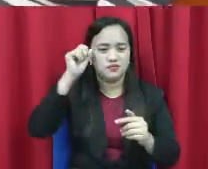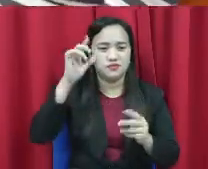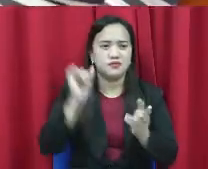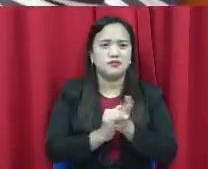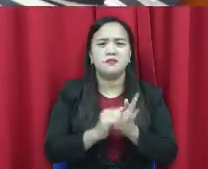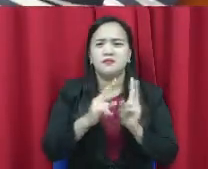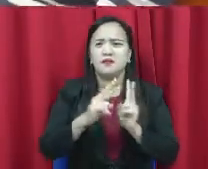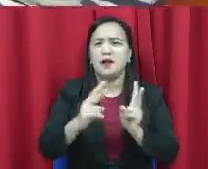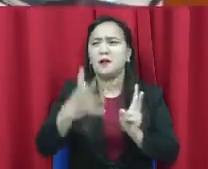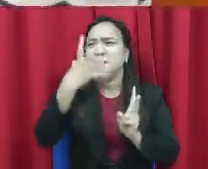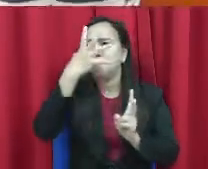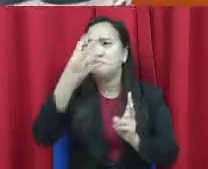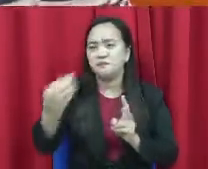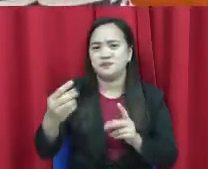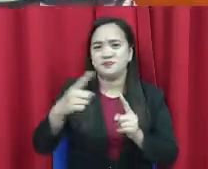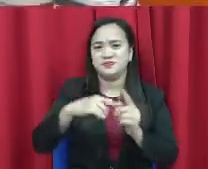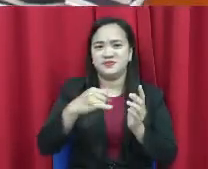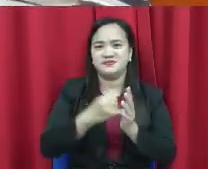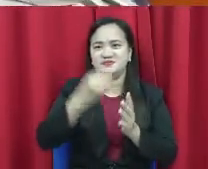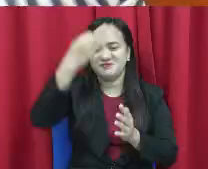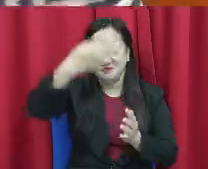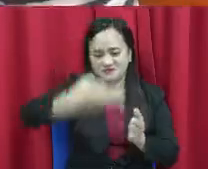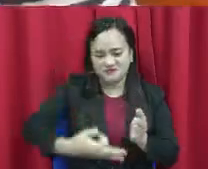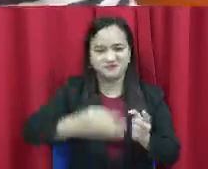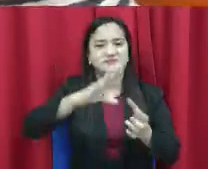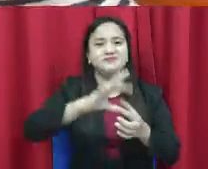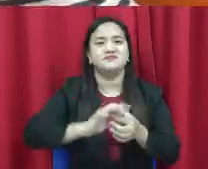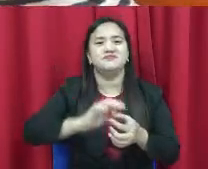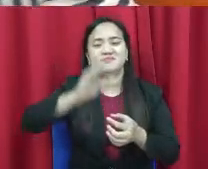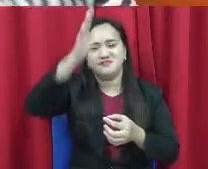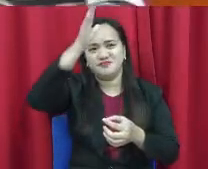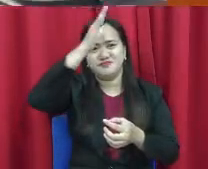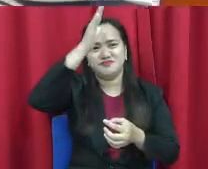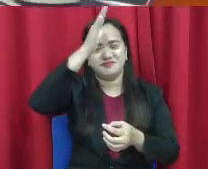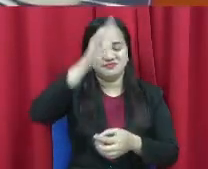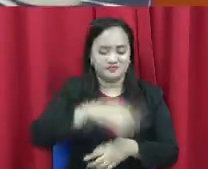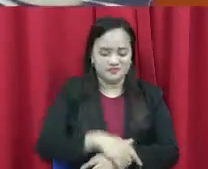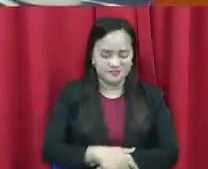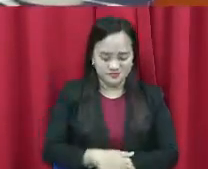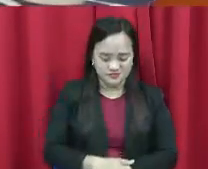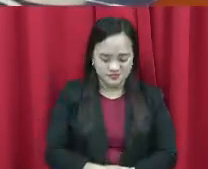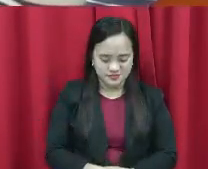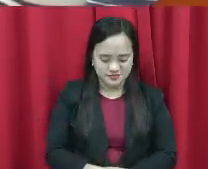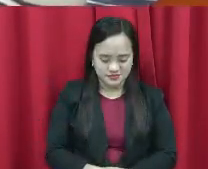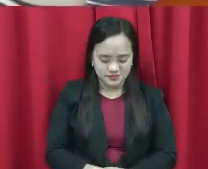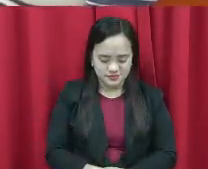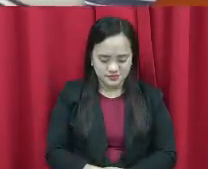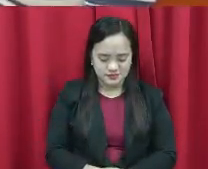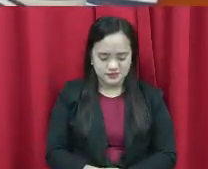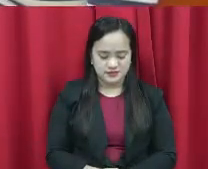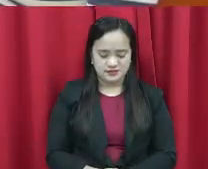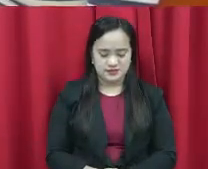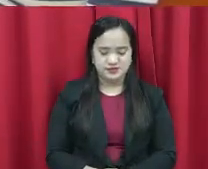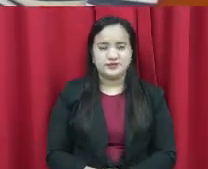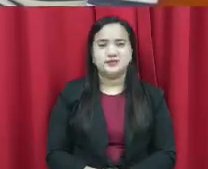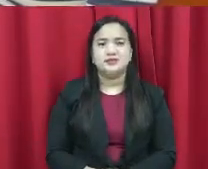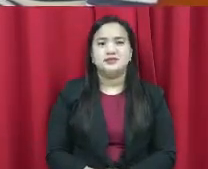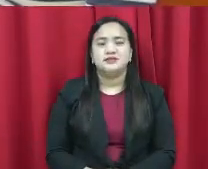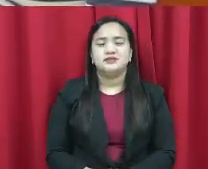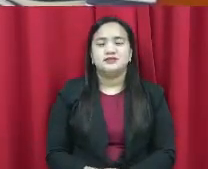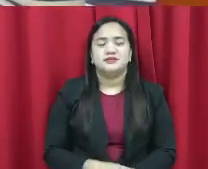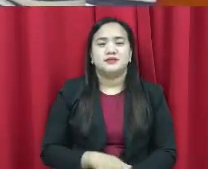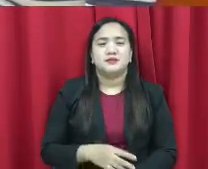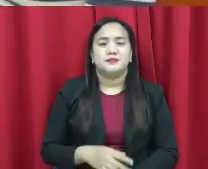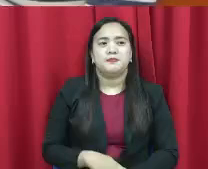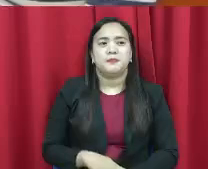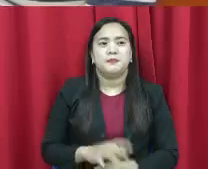ako sa harapan ng asawa ko ' ba Magkakasakit ka stress o cancer pamba sakit yan